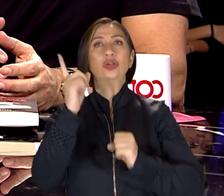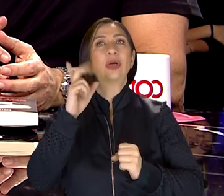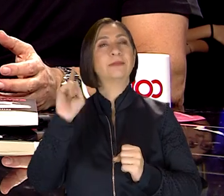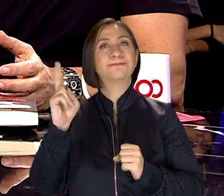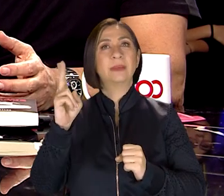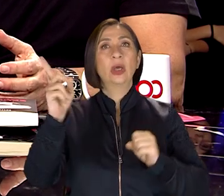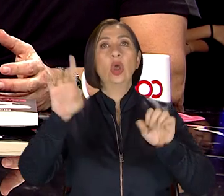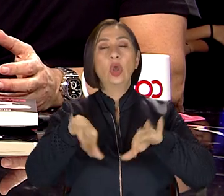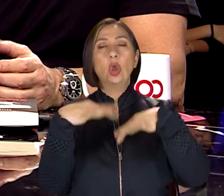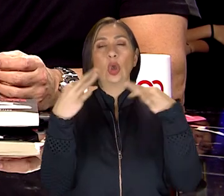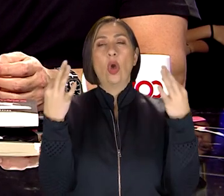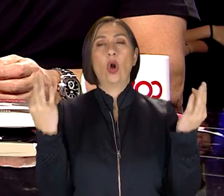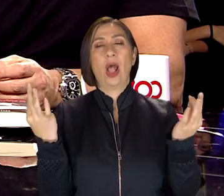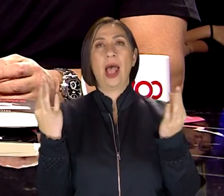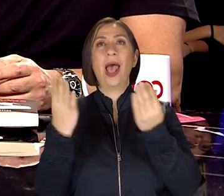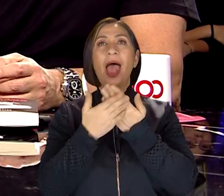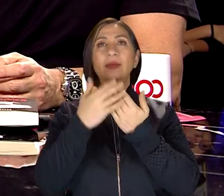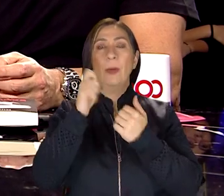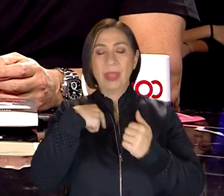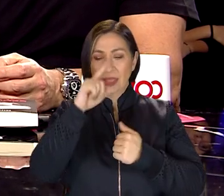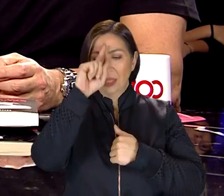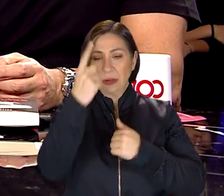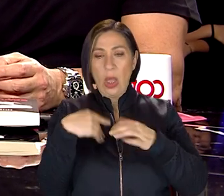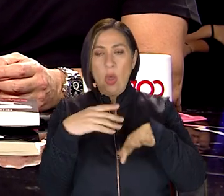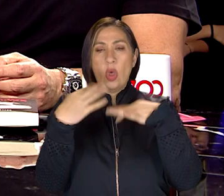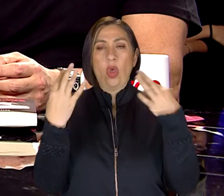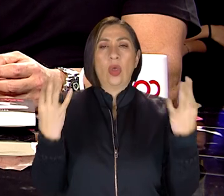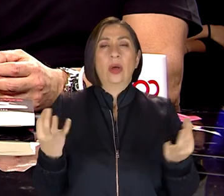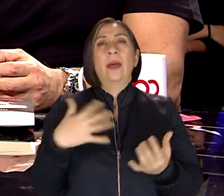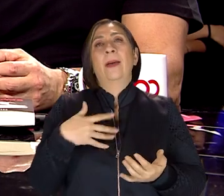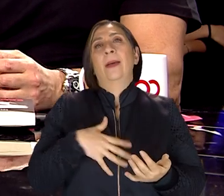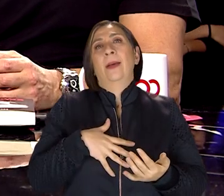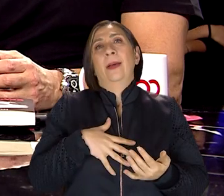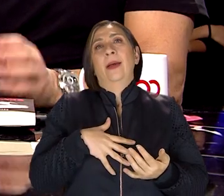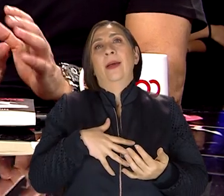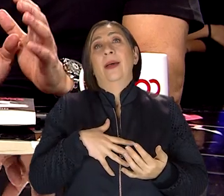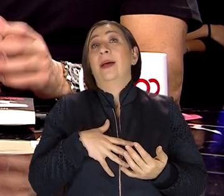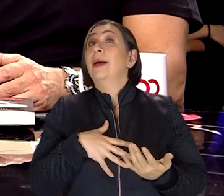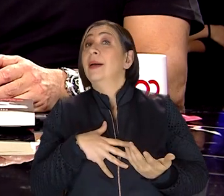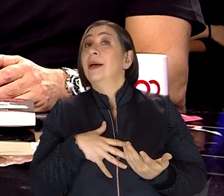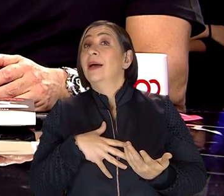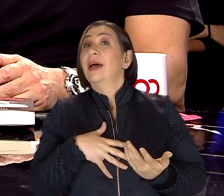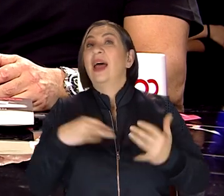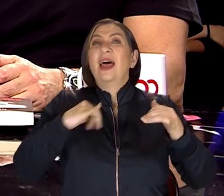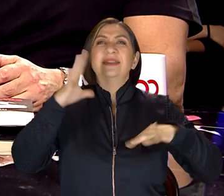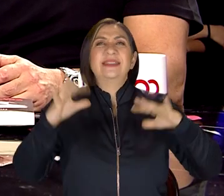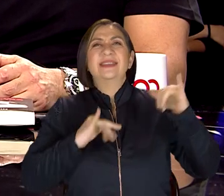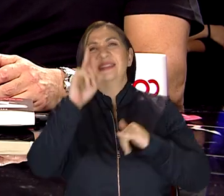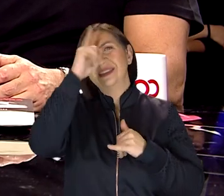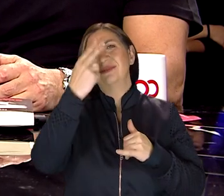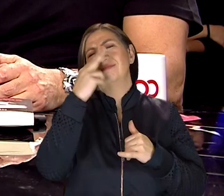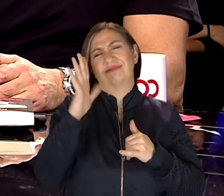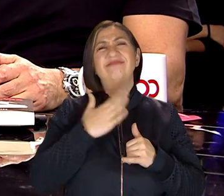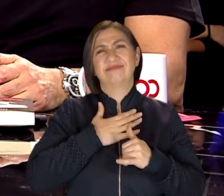kendisi yoga yardımı yapıyor bana. Çünkü ben tek başıma yoga yapmaktan bayağı bir böyle rahatsız oluyorum. Çok